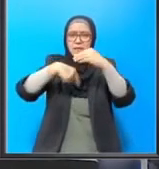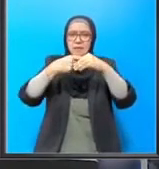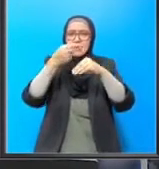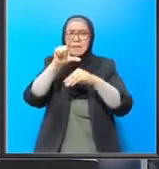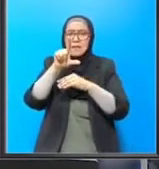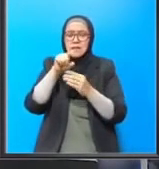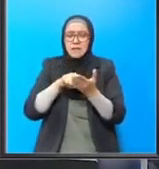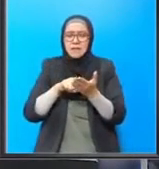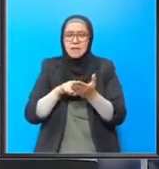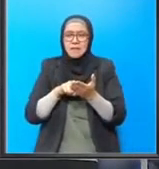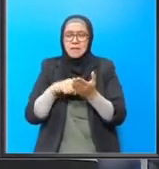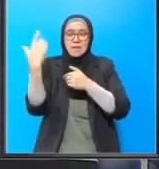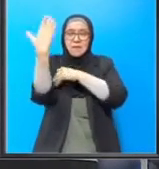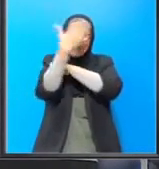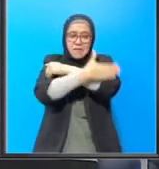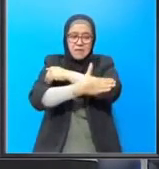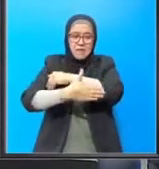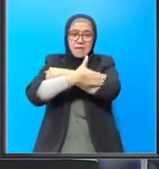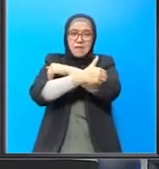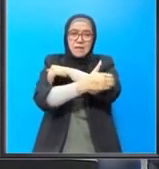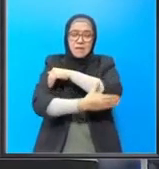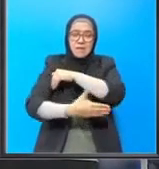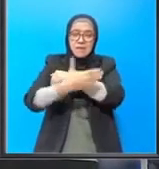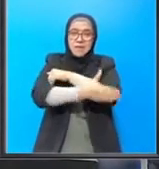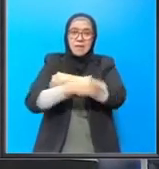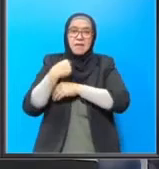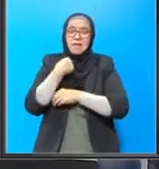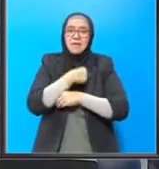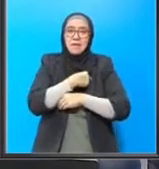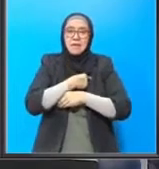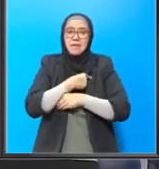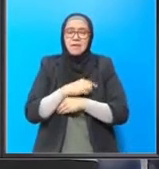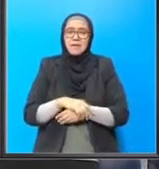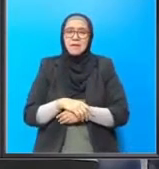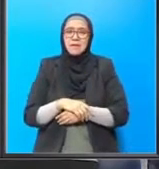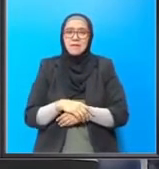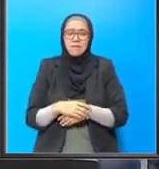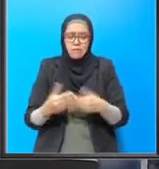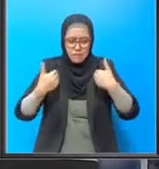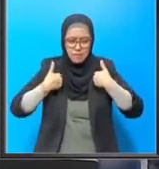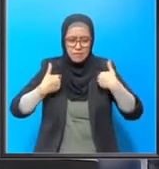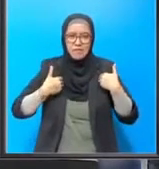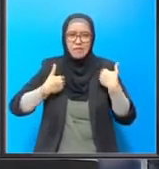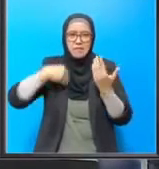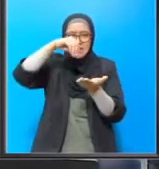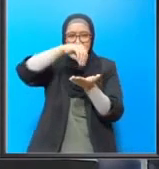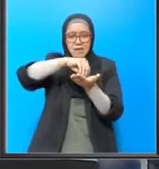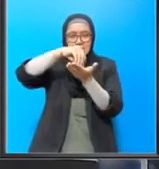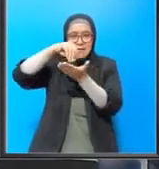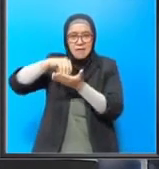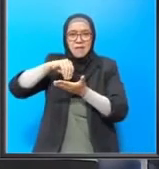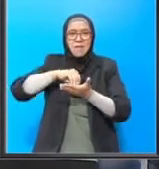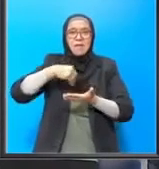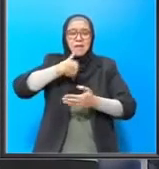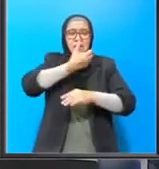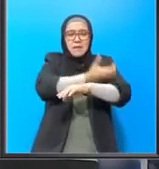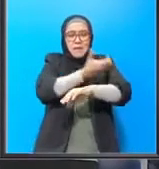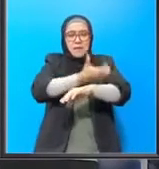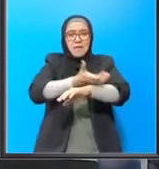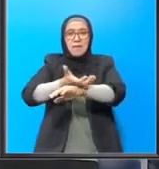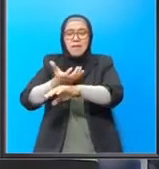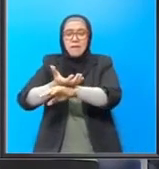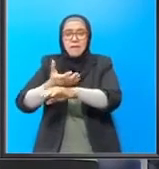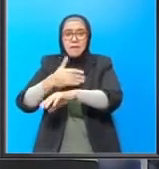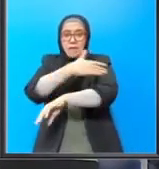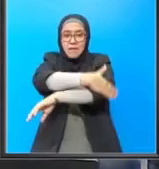ini eh negara kita mempunyai kawasan-kawasan ada warisan negara sebagaimana